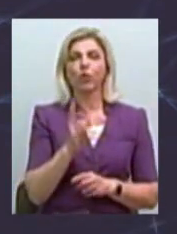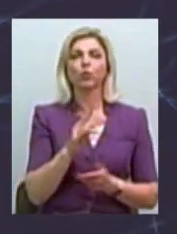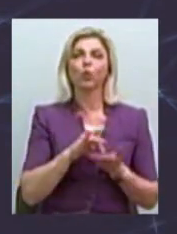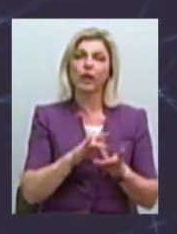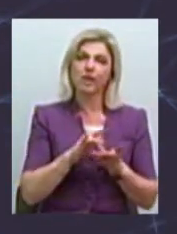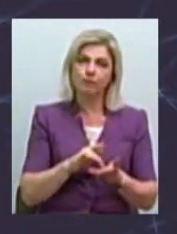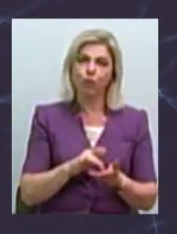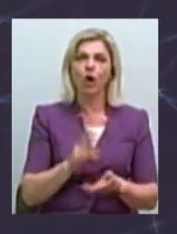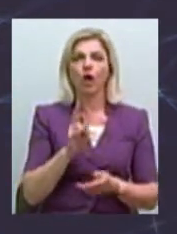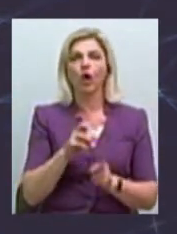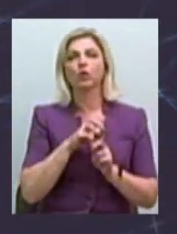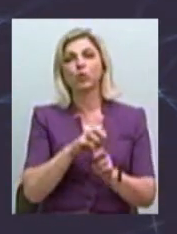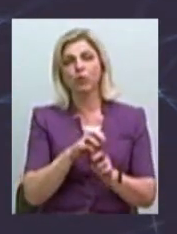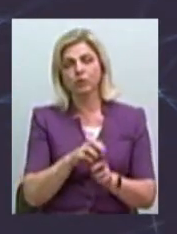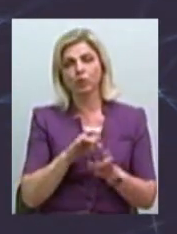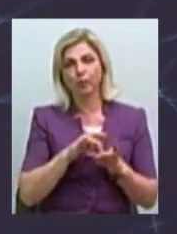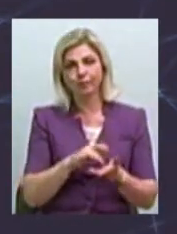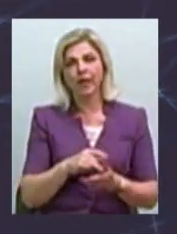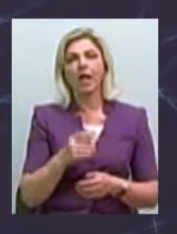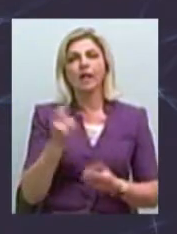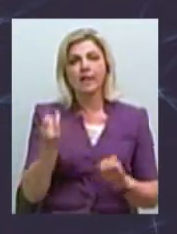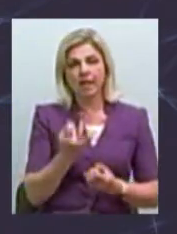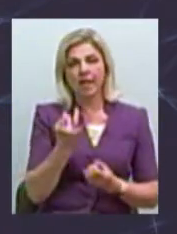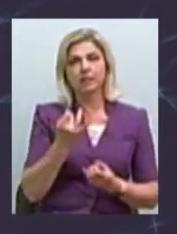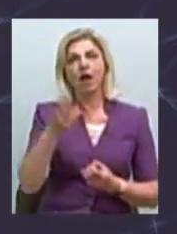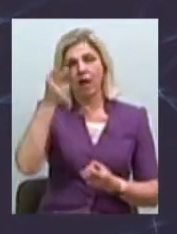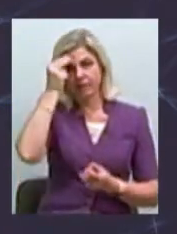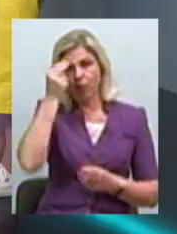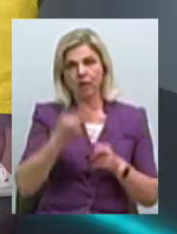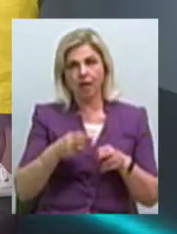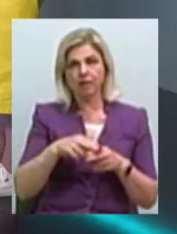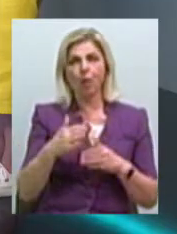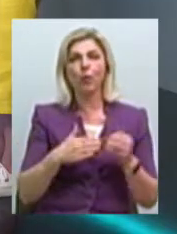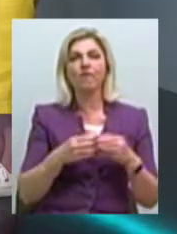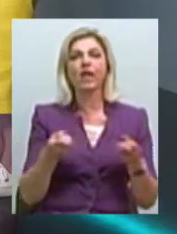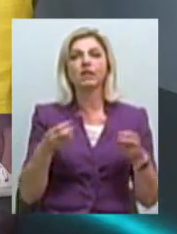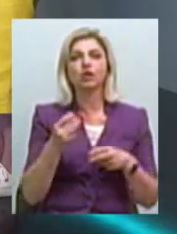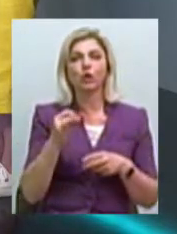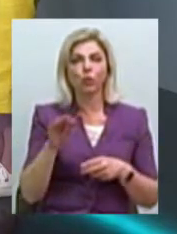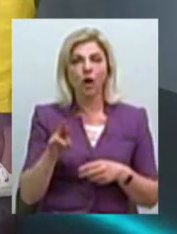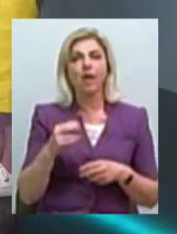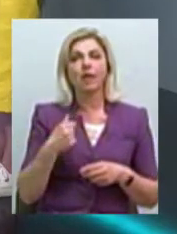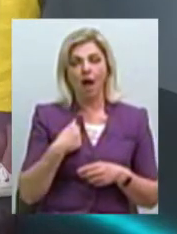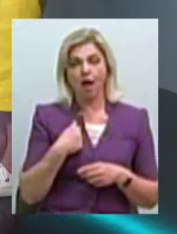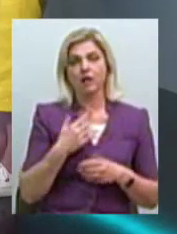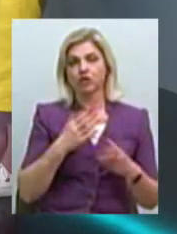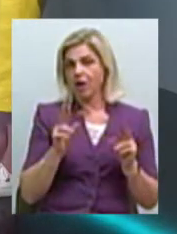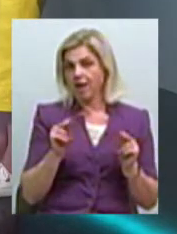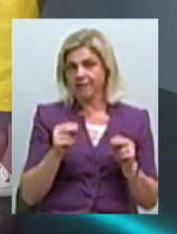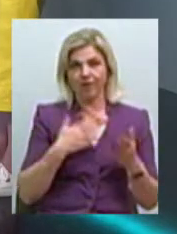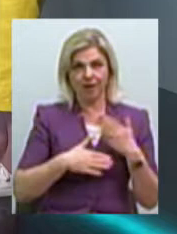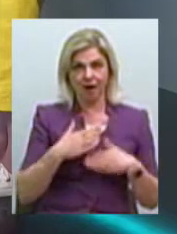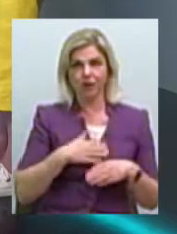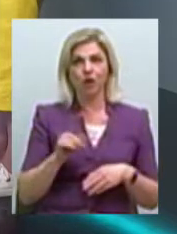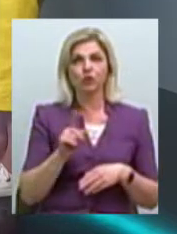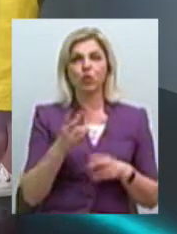интереса к экскурсоведению, интереса освоить эту профессию. И я очень счастлива, очень рада, что не так много у нас в Николаеве